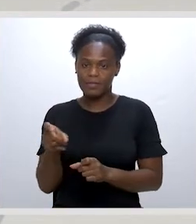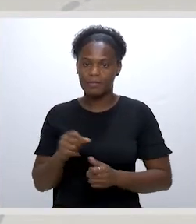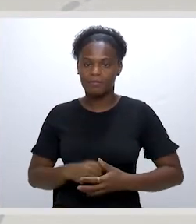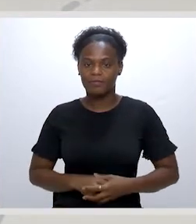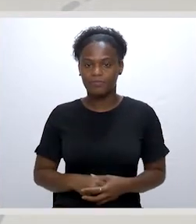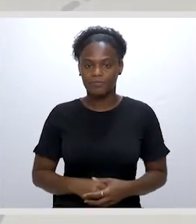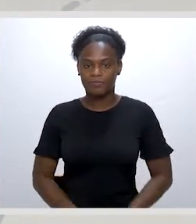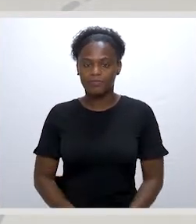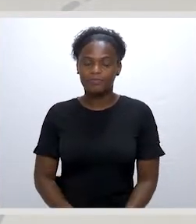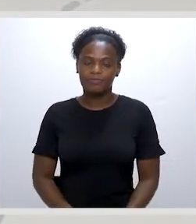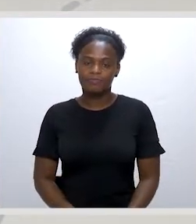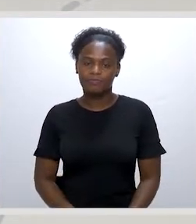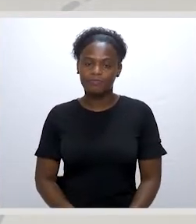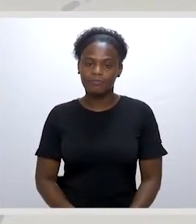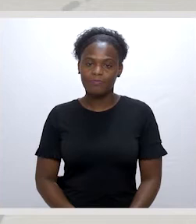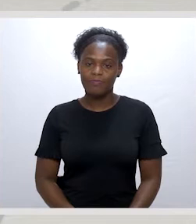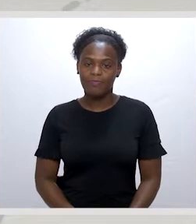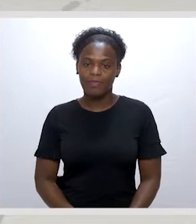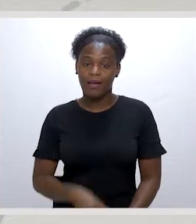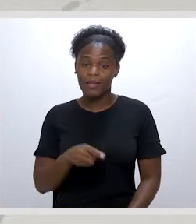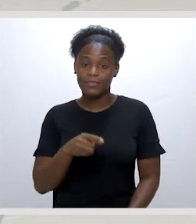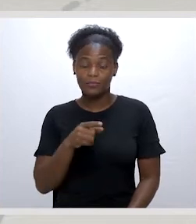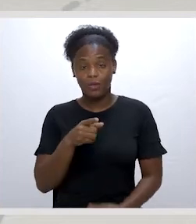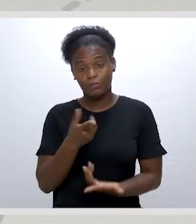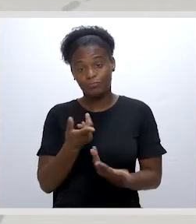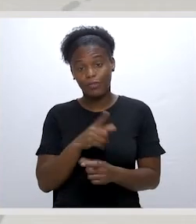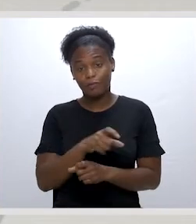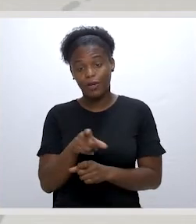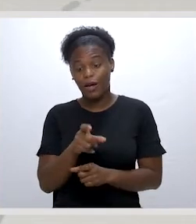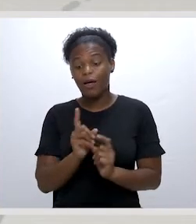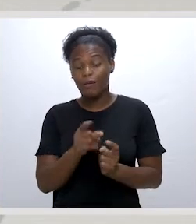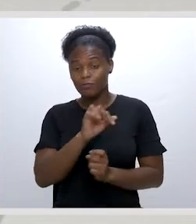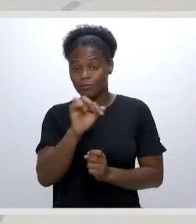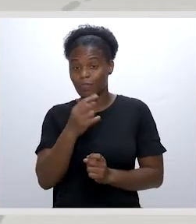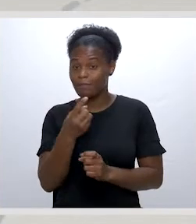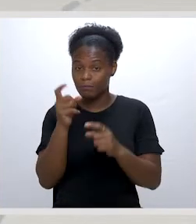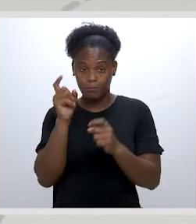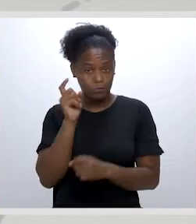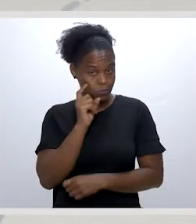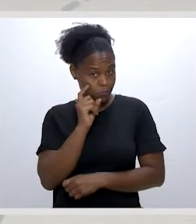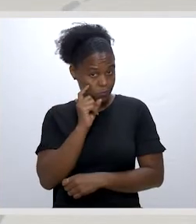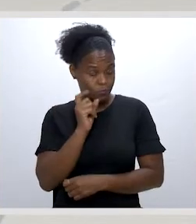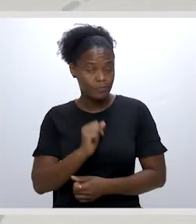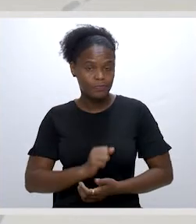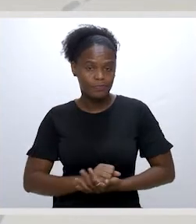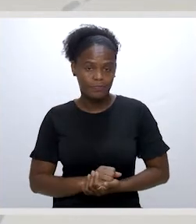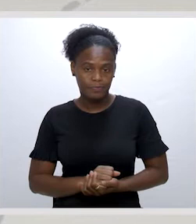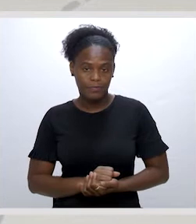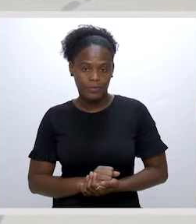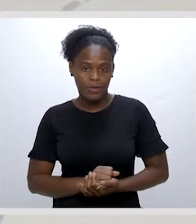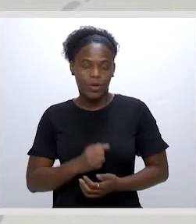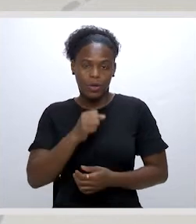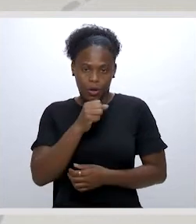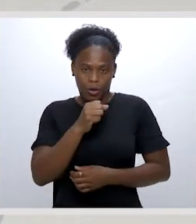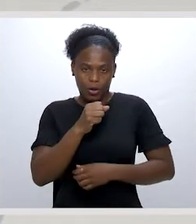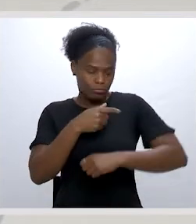Covid-19. Voici les virus desquels vous devez être protégés. Toussez-vous